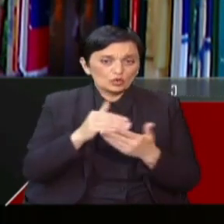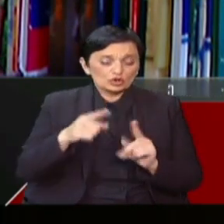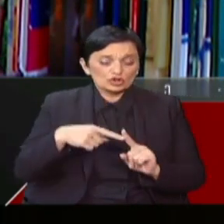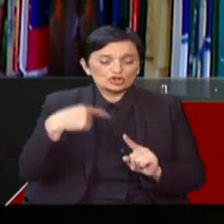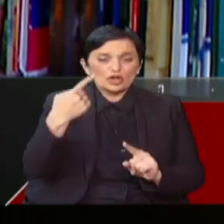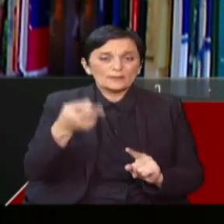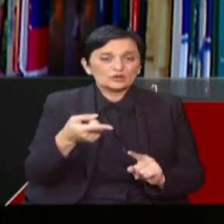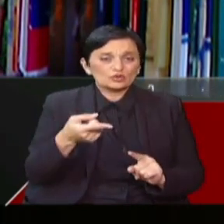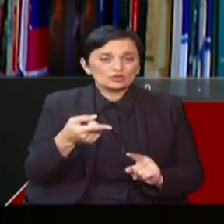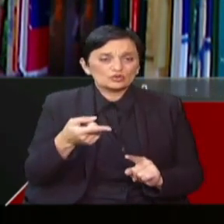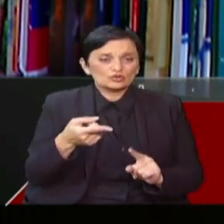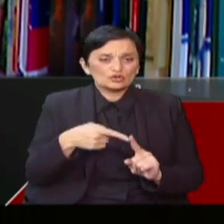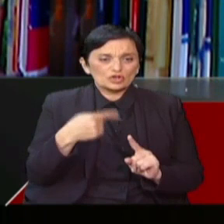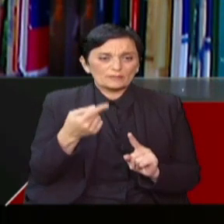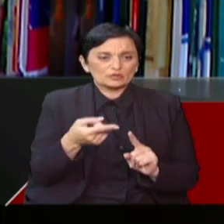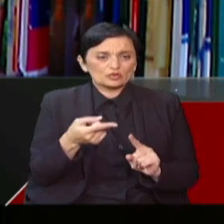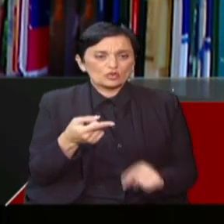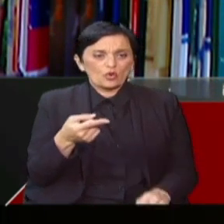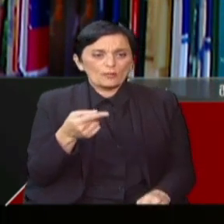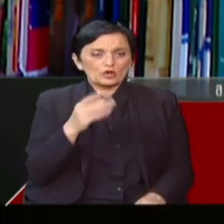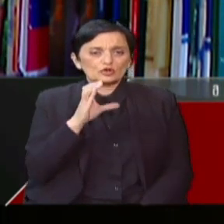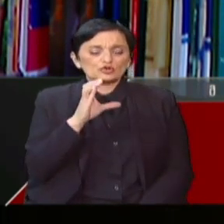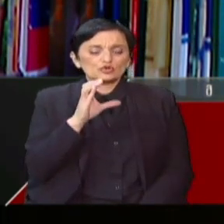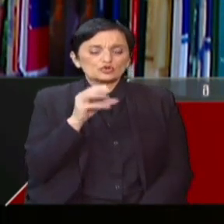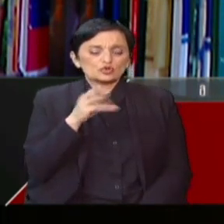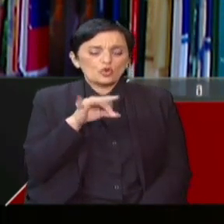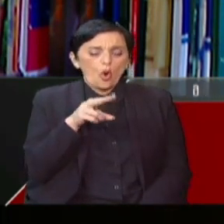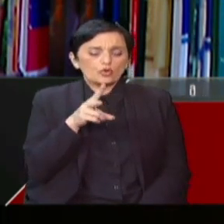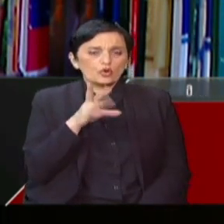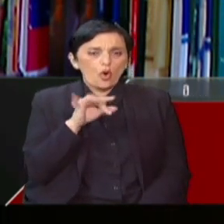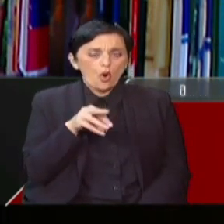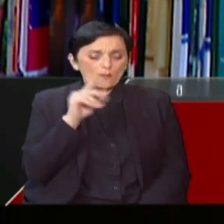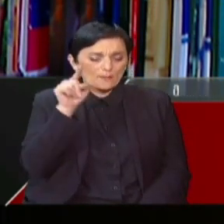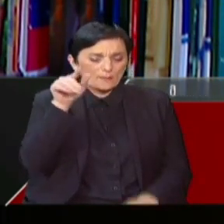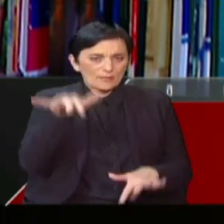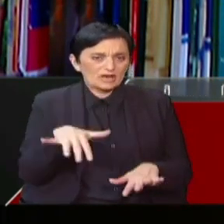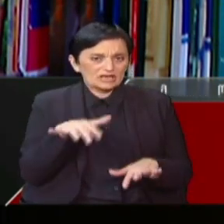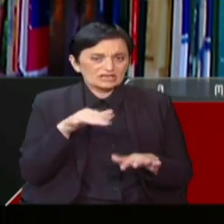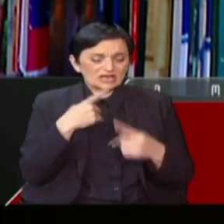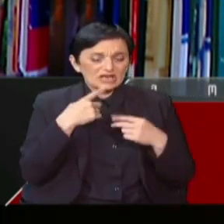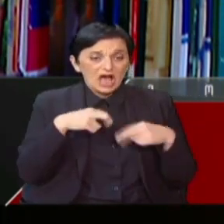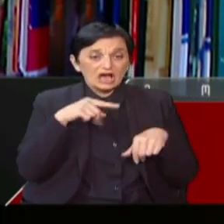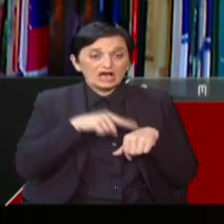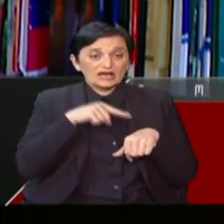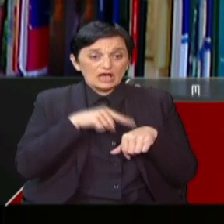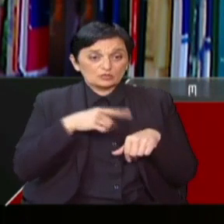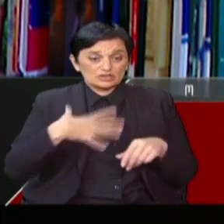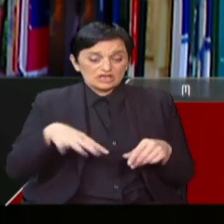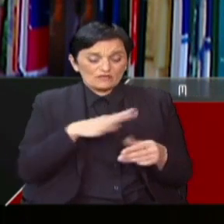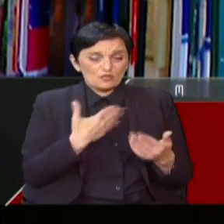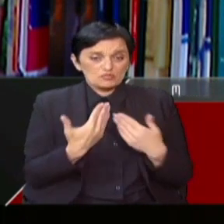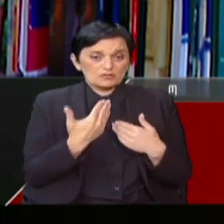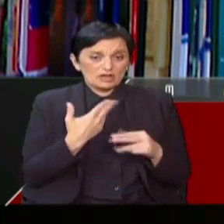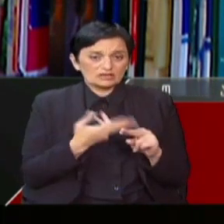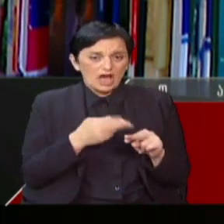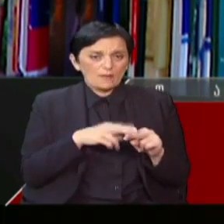შემდგომ უკვე ამ შემთხვევაში სტოკჰოლმში იქნება კიდევ ერთი განხილვა და განწყობები საქართველოსთან მიმართებაში სწორედ